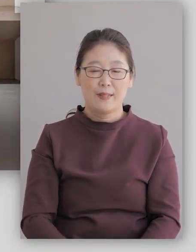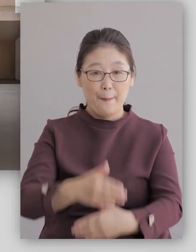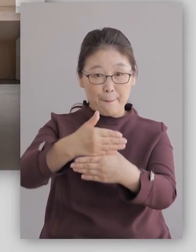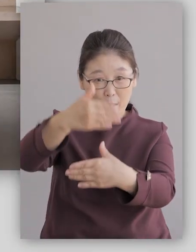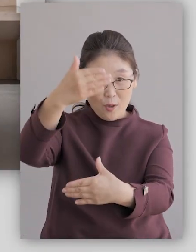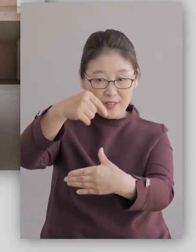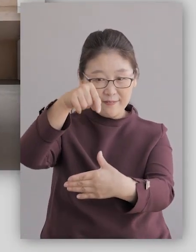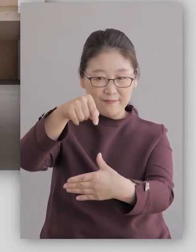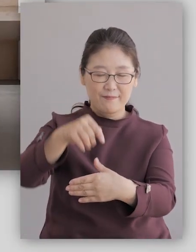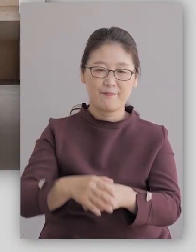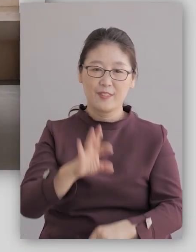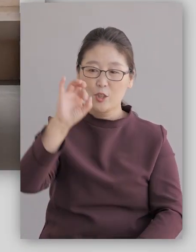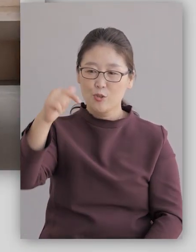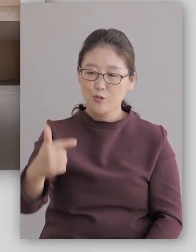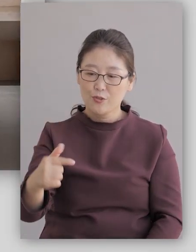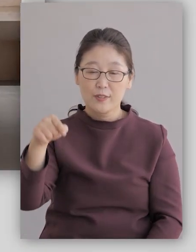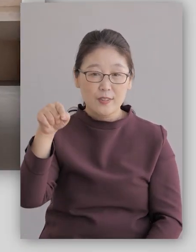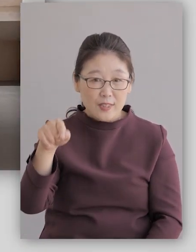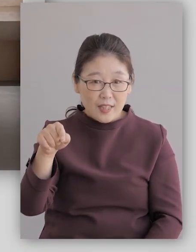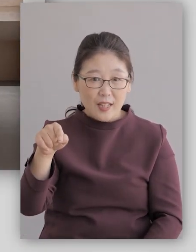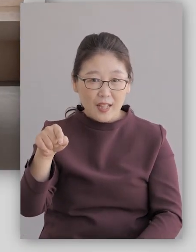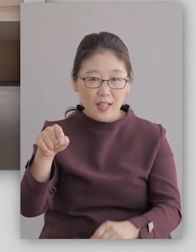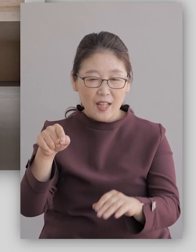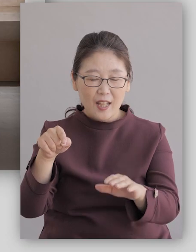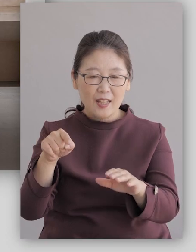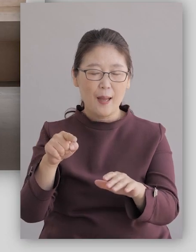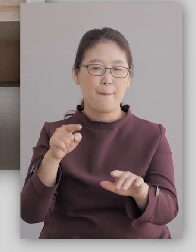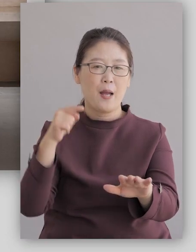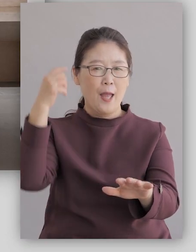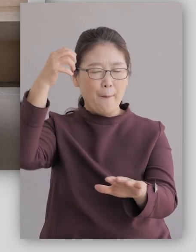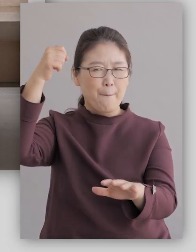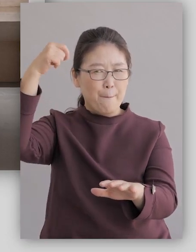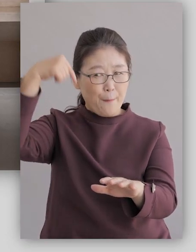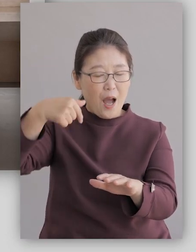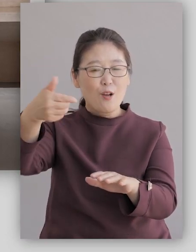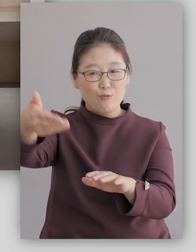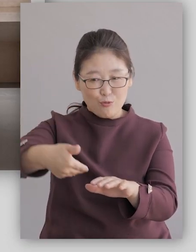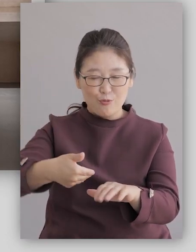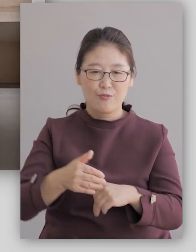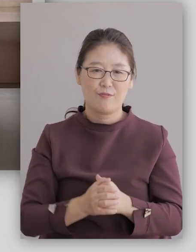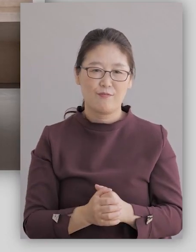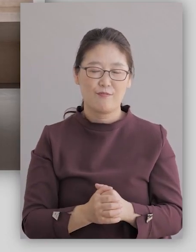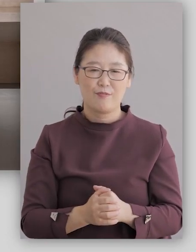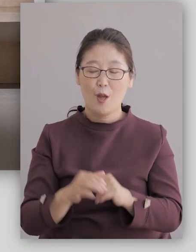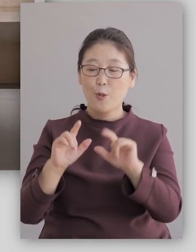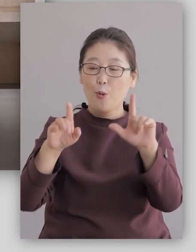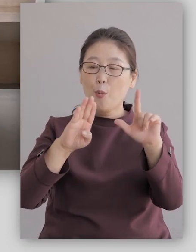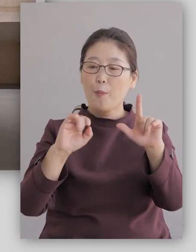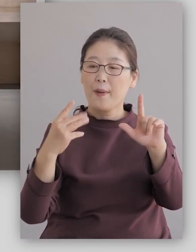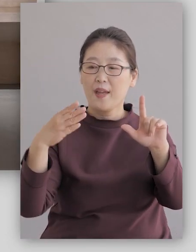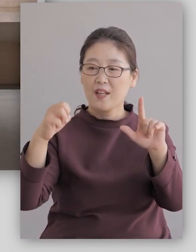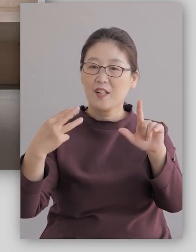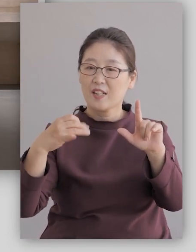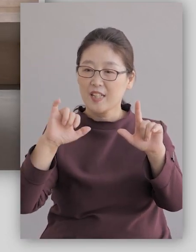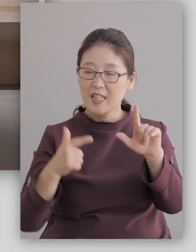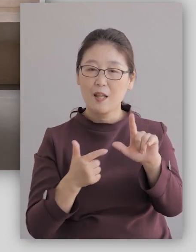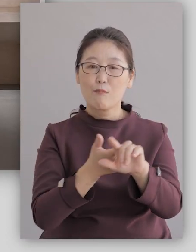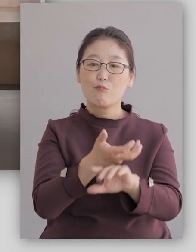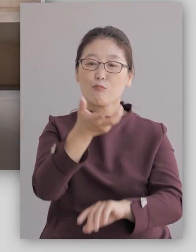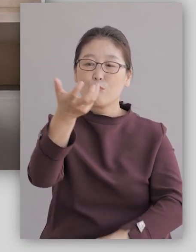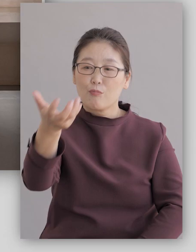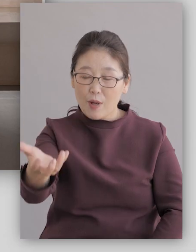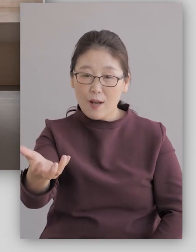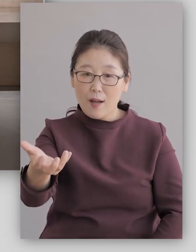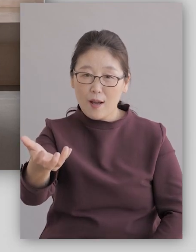보면 이 윤희상 선생님에게 영감을 준 그리고 동베를린에 가게 된 실질적인 계기가 된